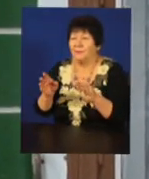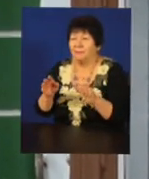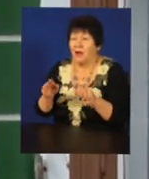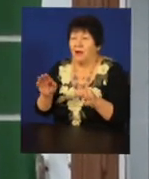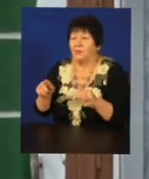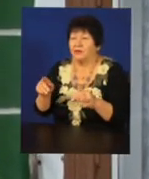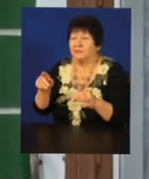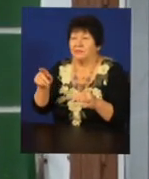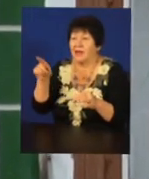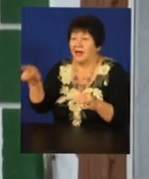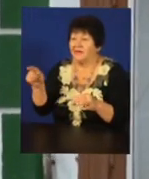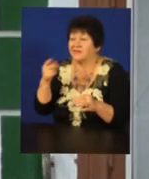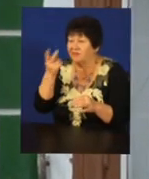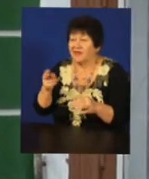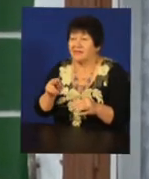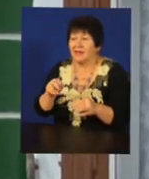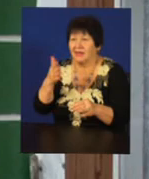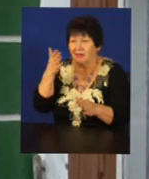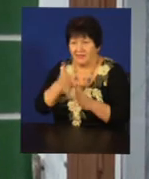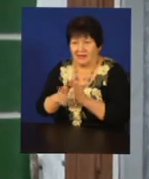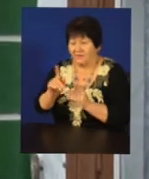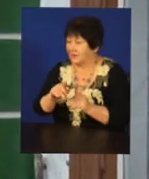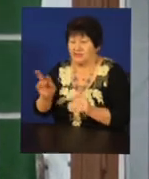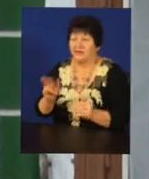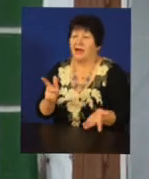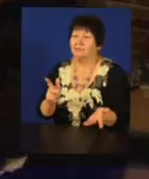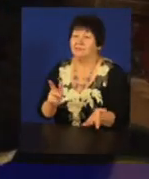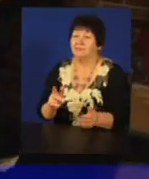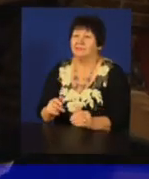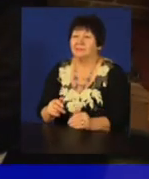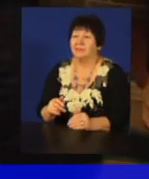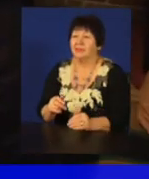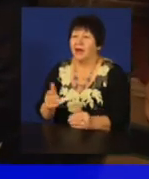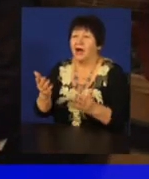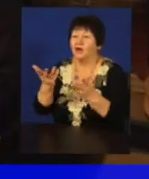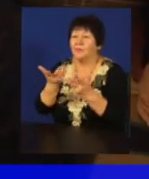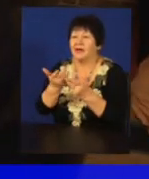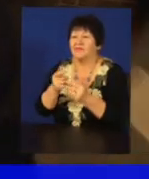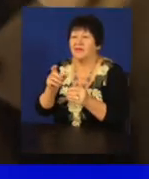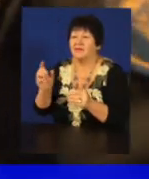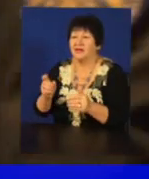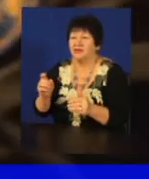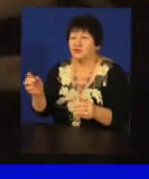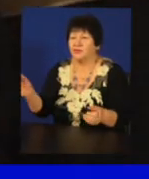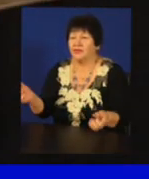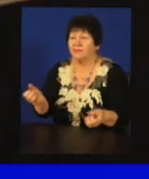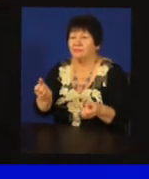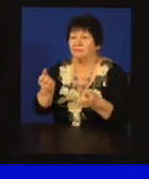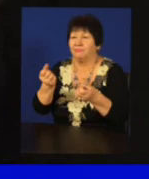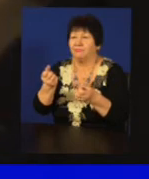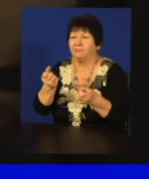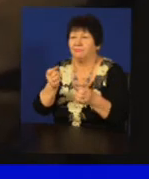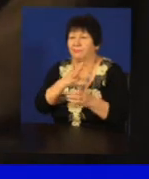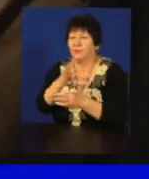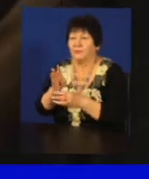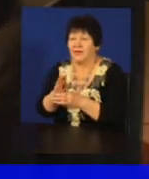mocnește în casă, aici vă dă de înțeles, ceva nu-i bine. Angajații serviciului de pompieri și salvatori informează